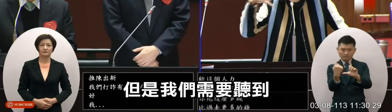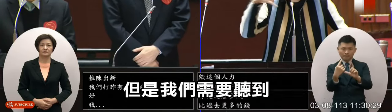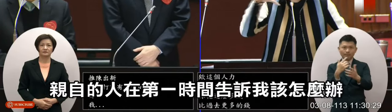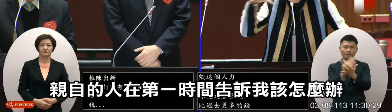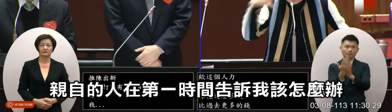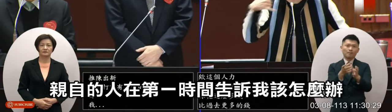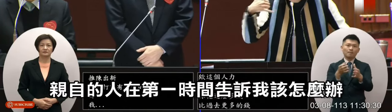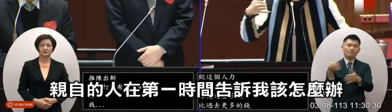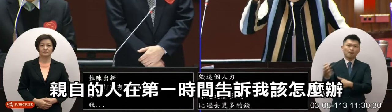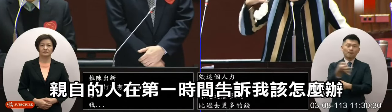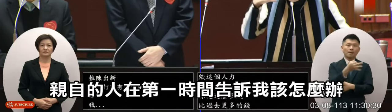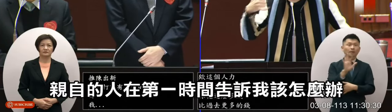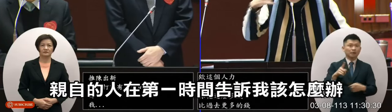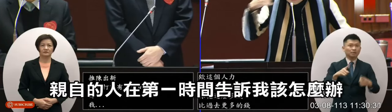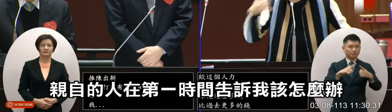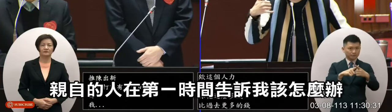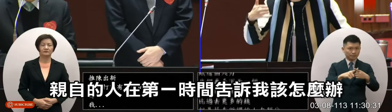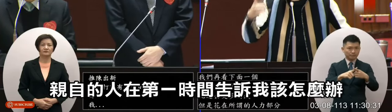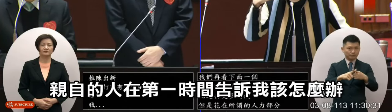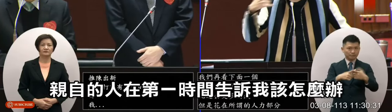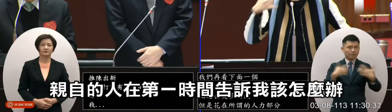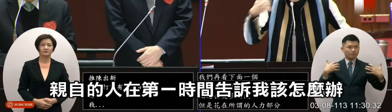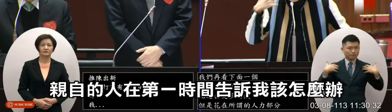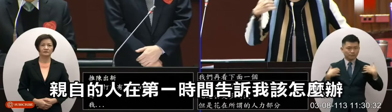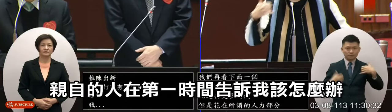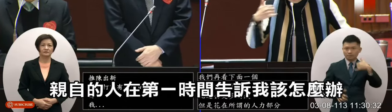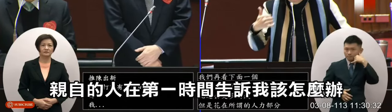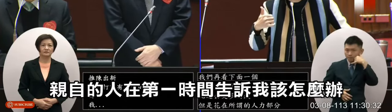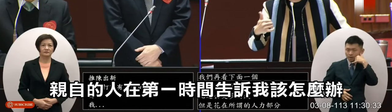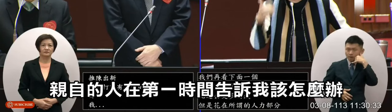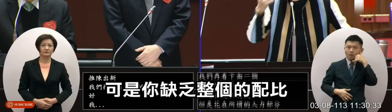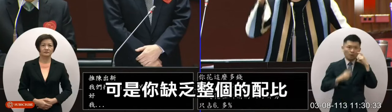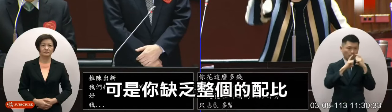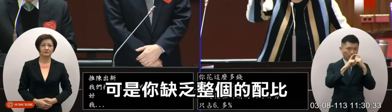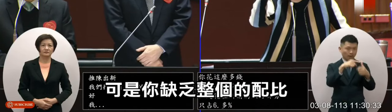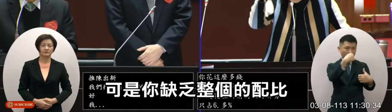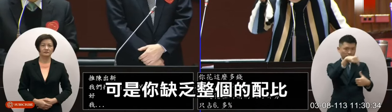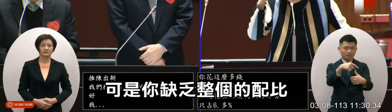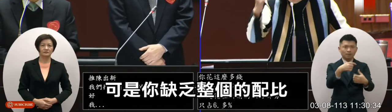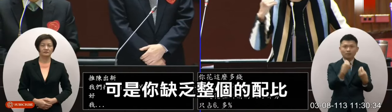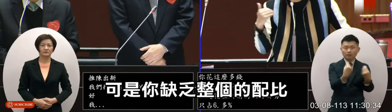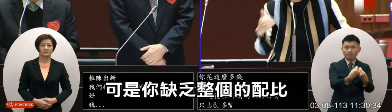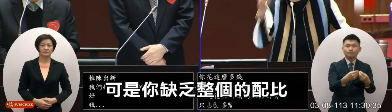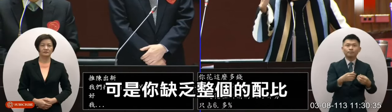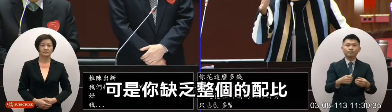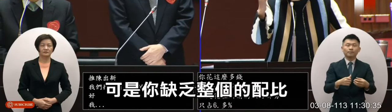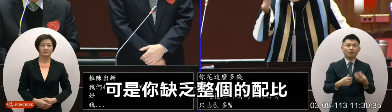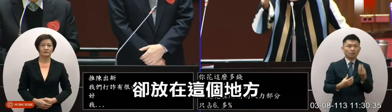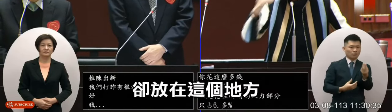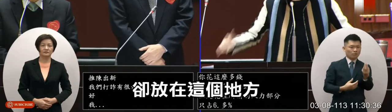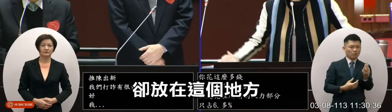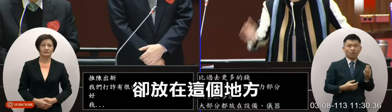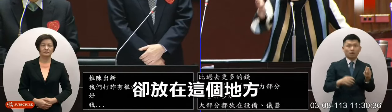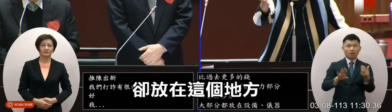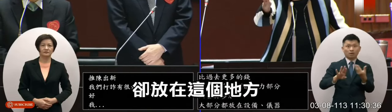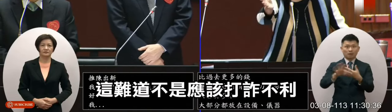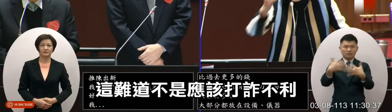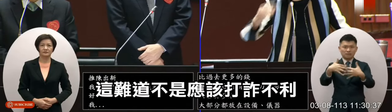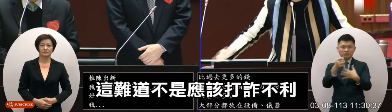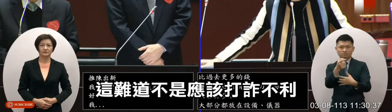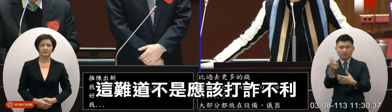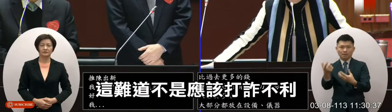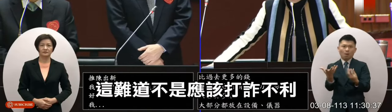听到亲自的人在第一时间告诉我该怎么办，可是你却把整个的配比却放在这个地方，